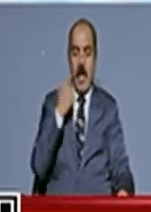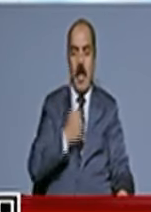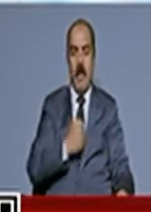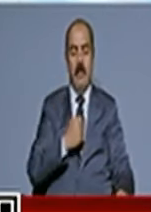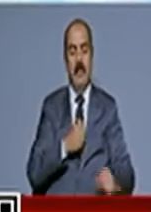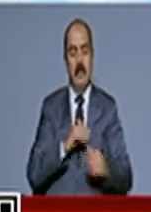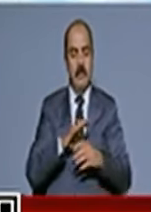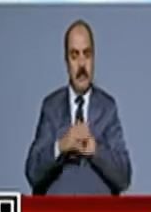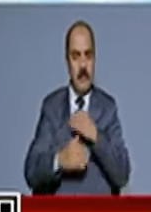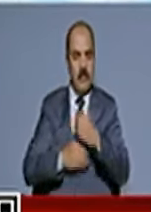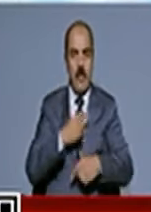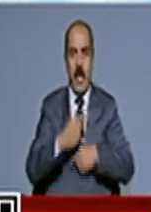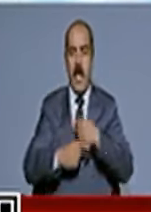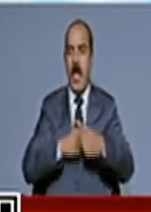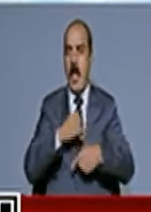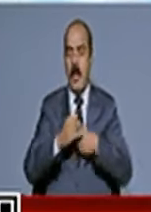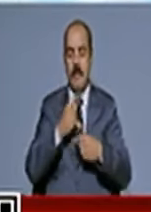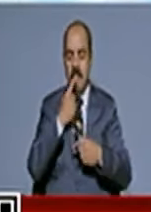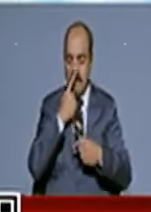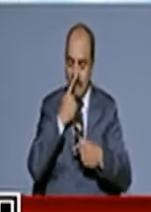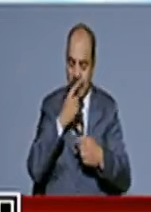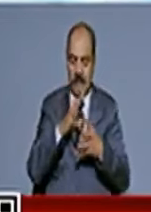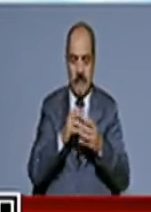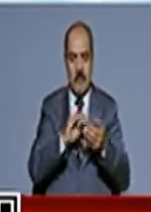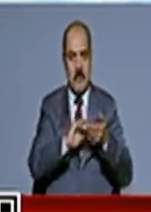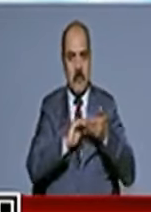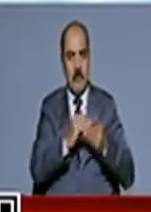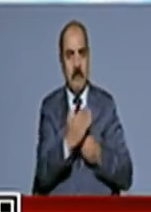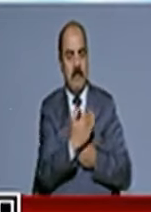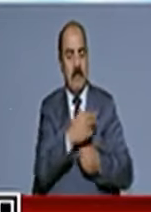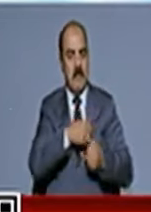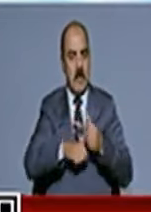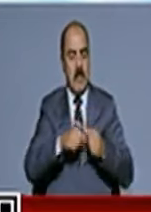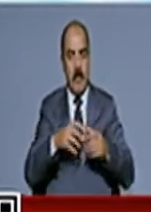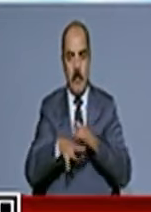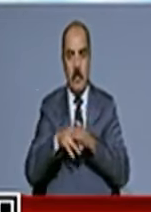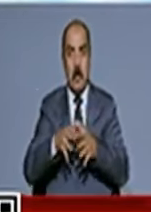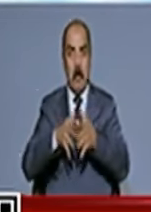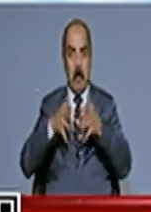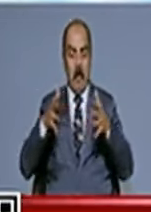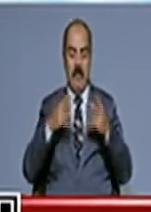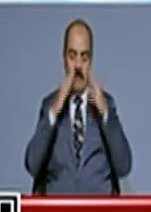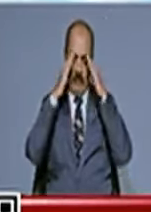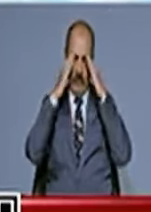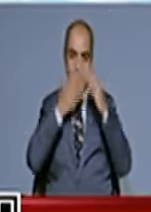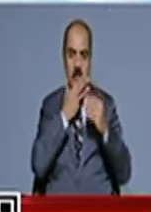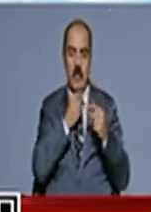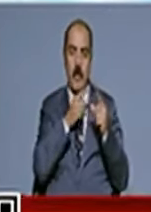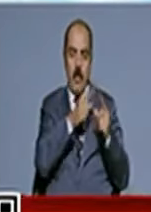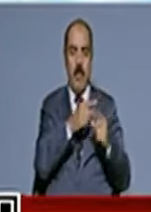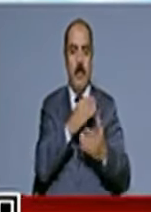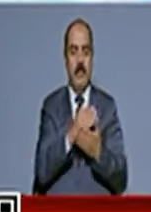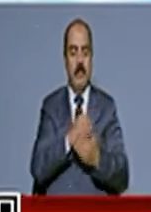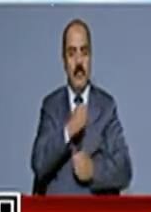التقدير وكل الاحترام على دعمكم لكي يخرج هذا المشروع إلى